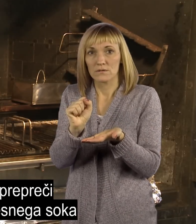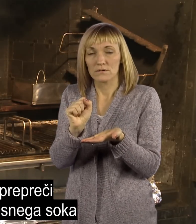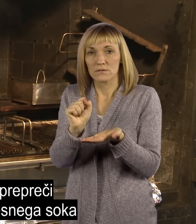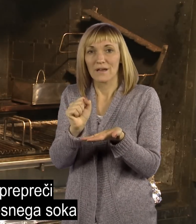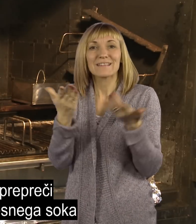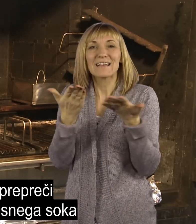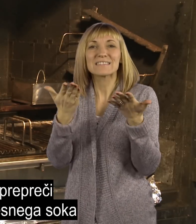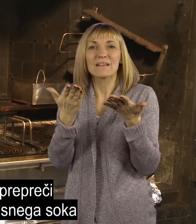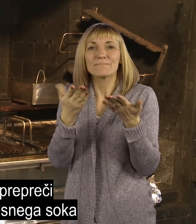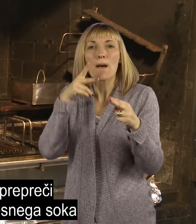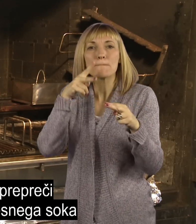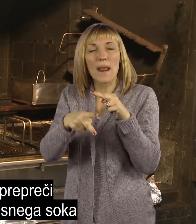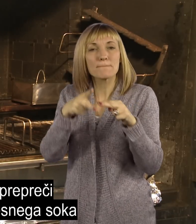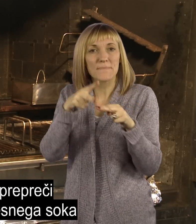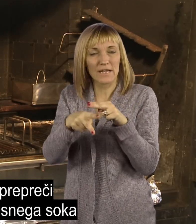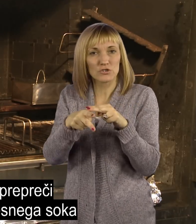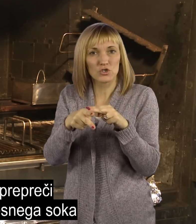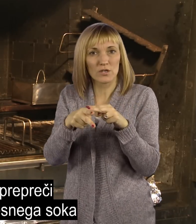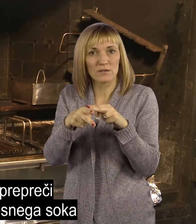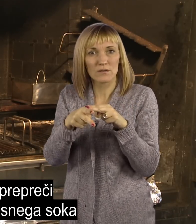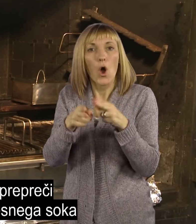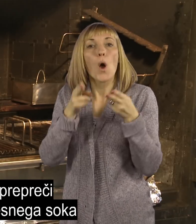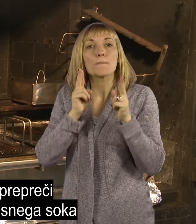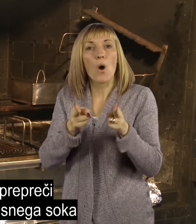nekako prepreči